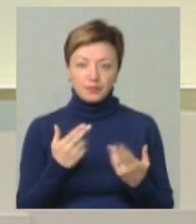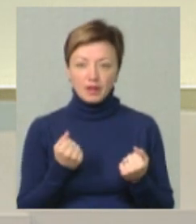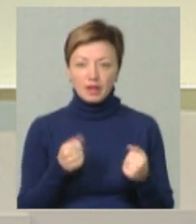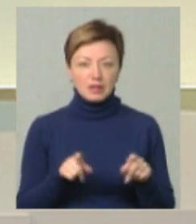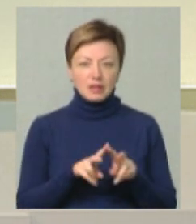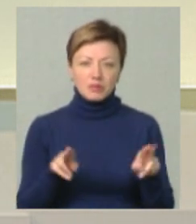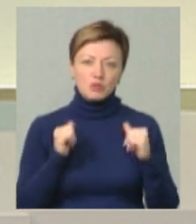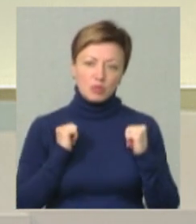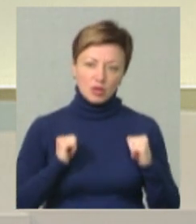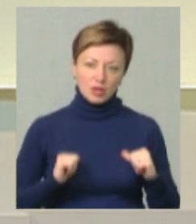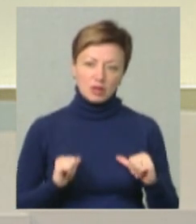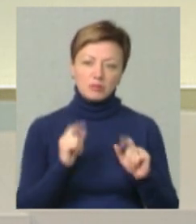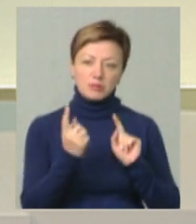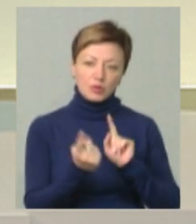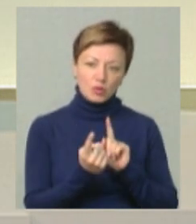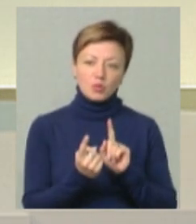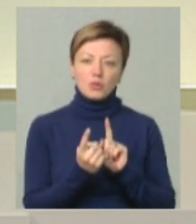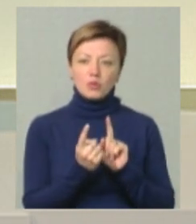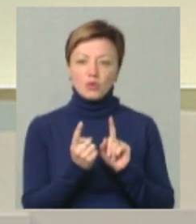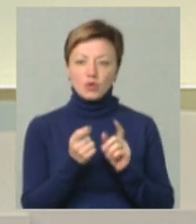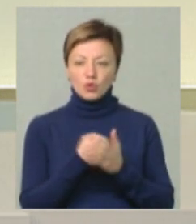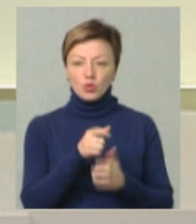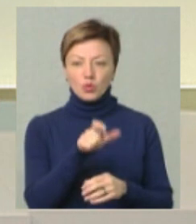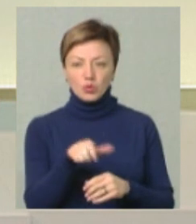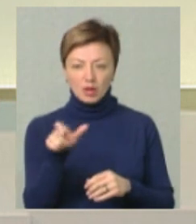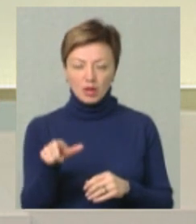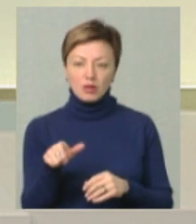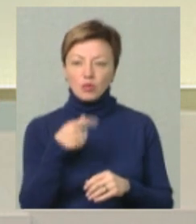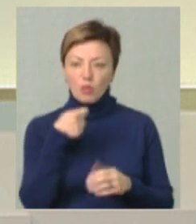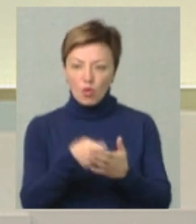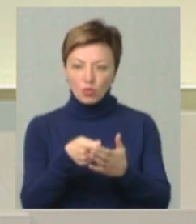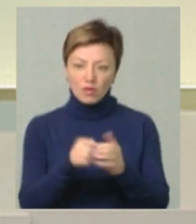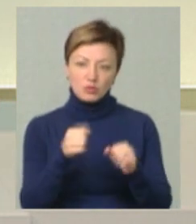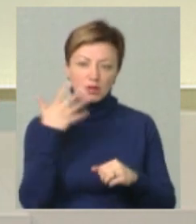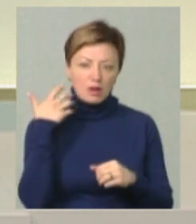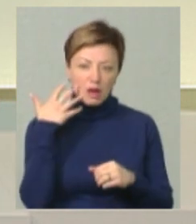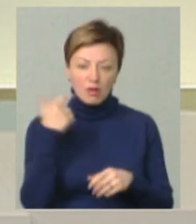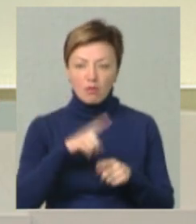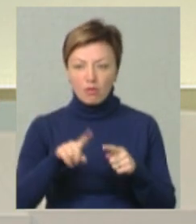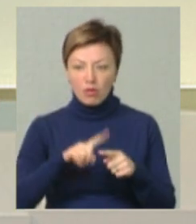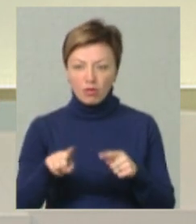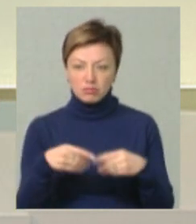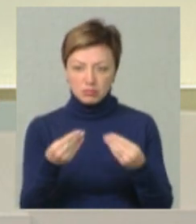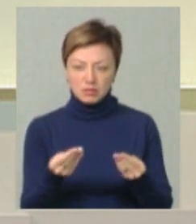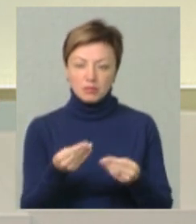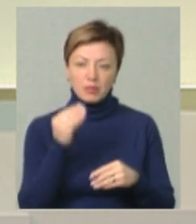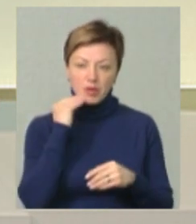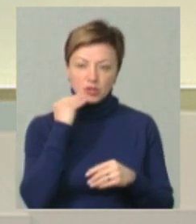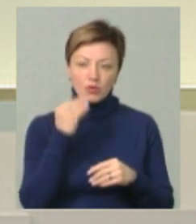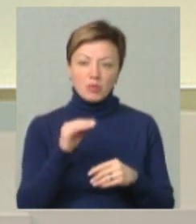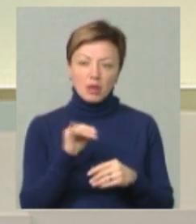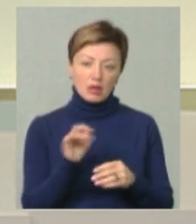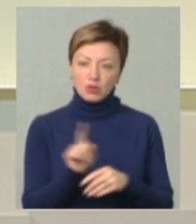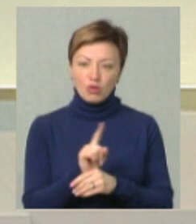вони так само спокійно підходять, тобто довідують, можуть їх погодувати там яблучками, морковкою, от, печивом. І